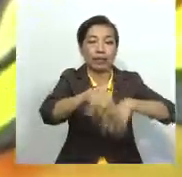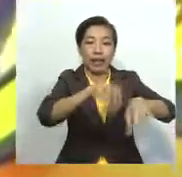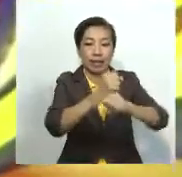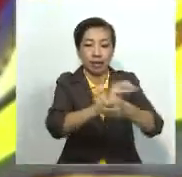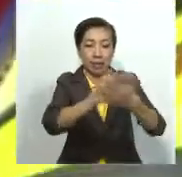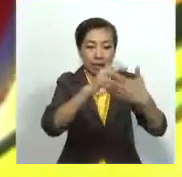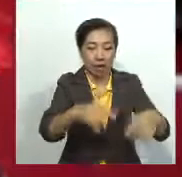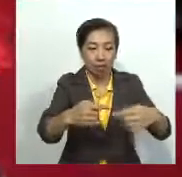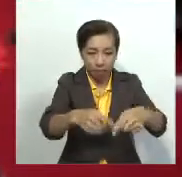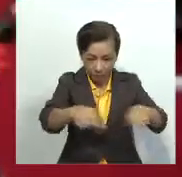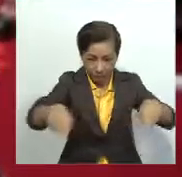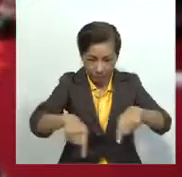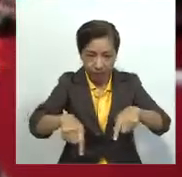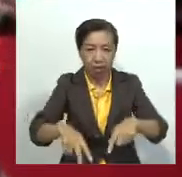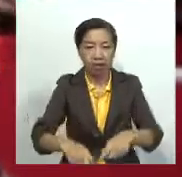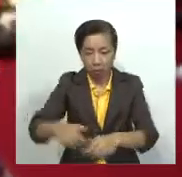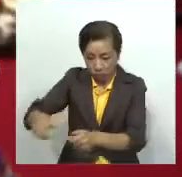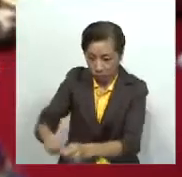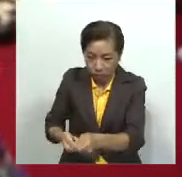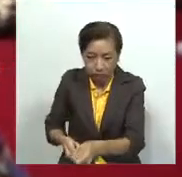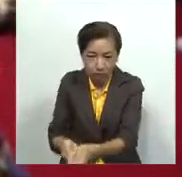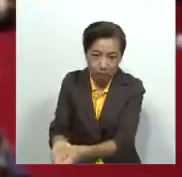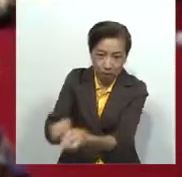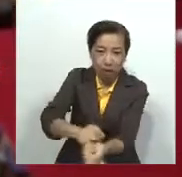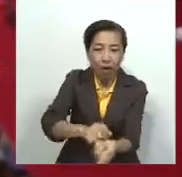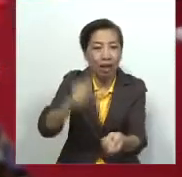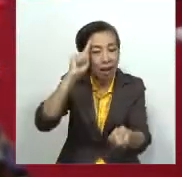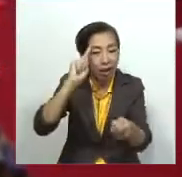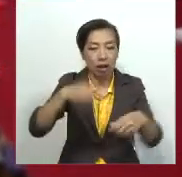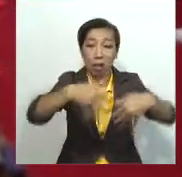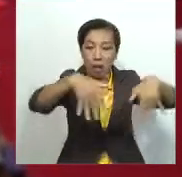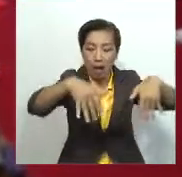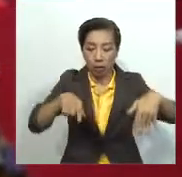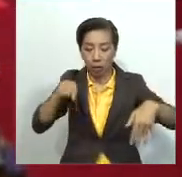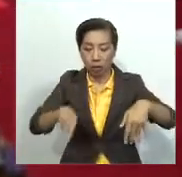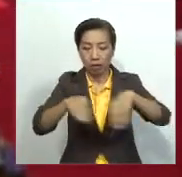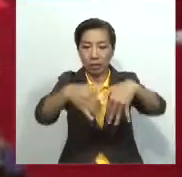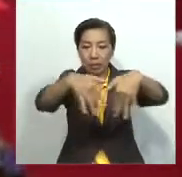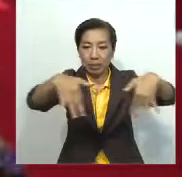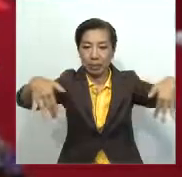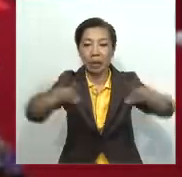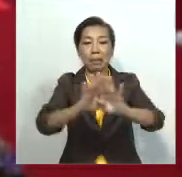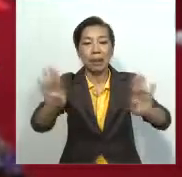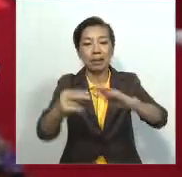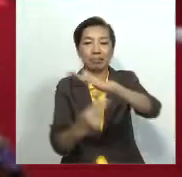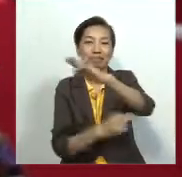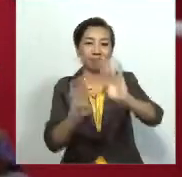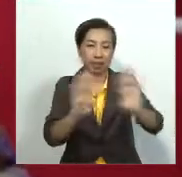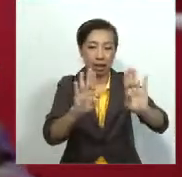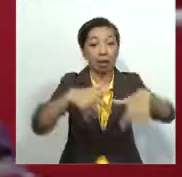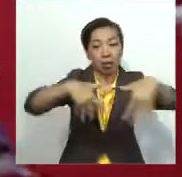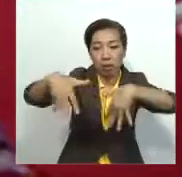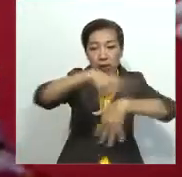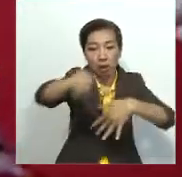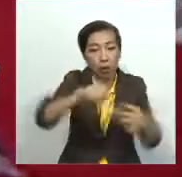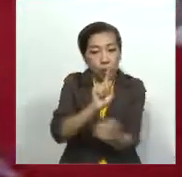กันเทคอนกรีตเชื่อมพื้นสะพานแล้วก็กดปุ่มเปิดผ้าแพรคลุมป้ายนะครับหลังจากนั้นครับพลเอกประยุทธ์จันทร์โอชาได้พบปะกับพี่น้อง